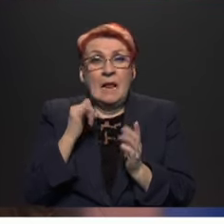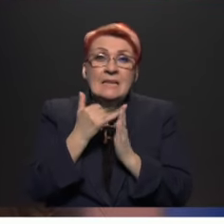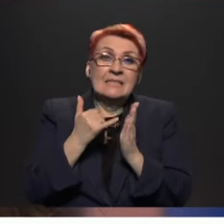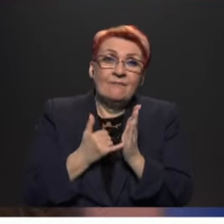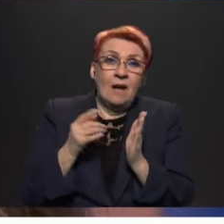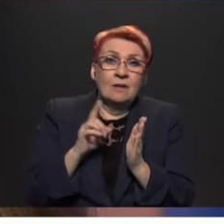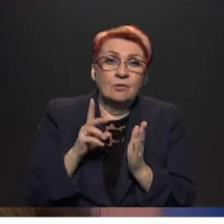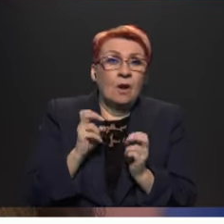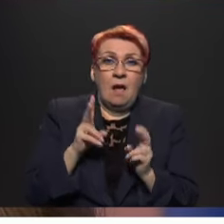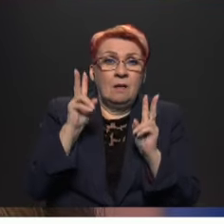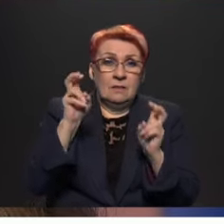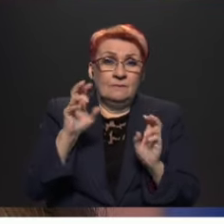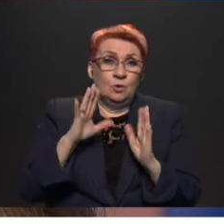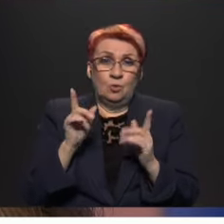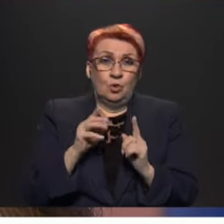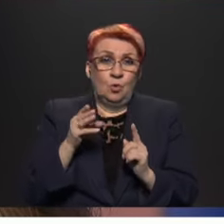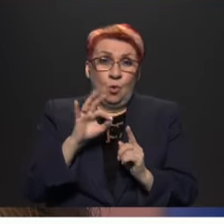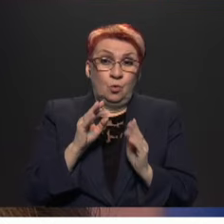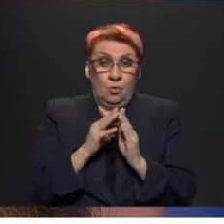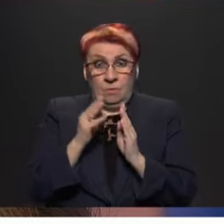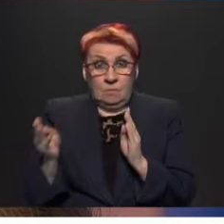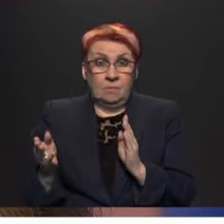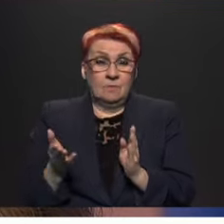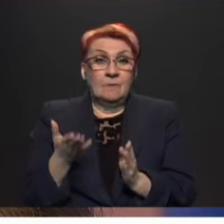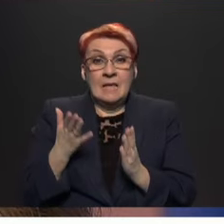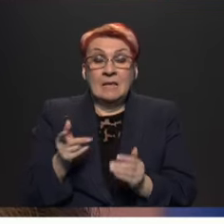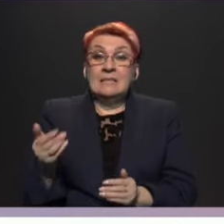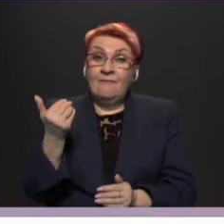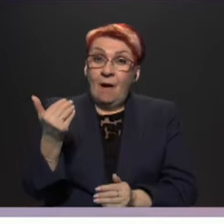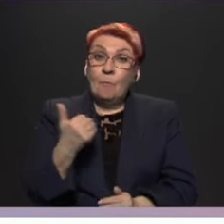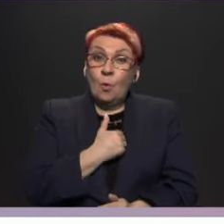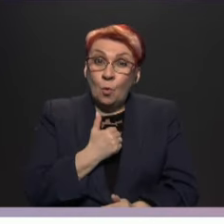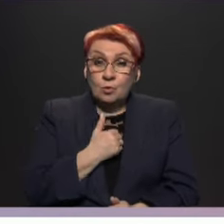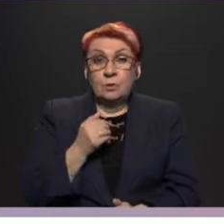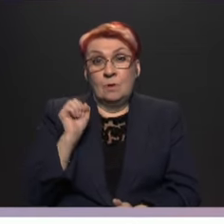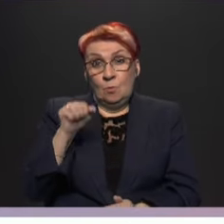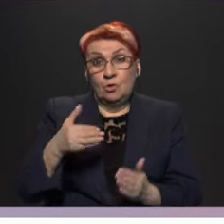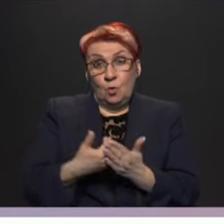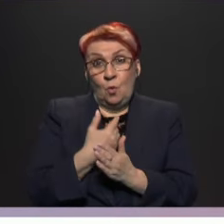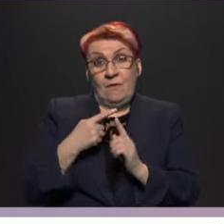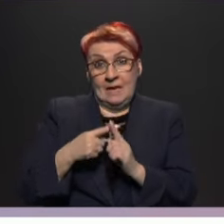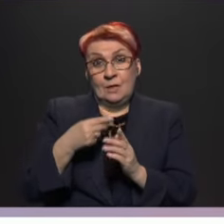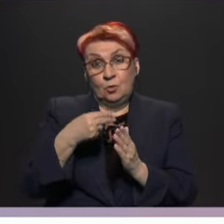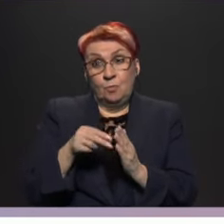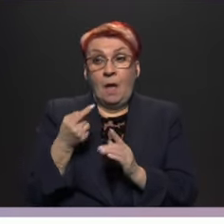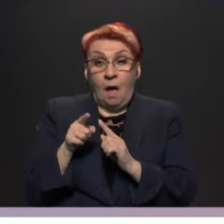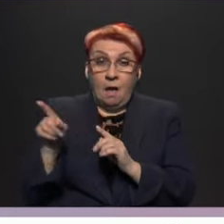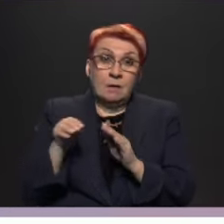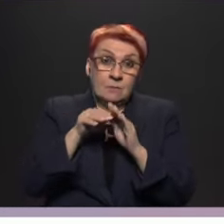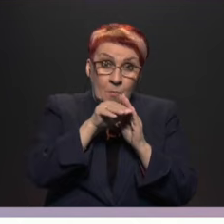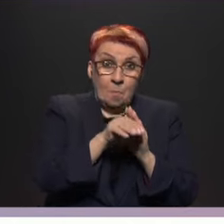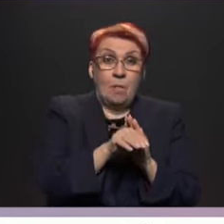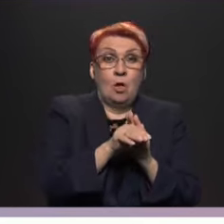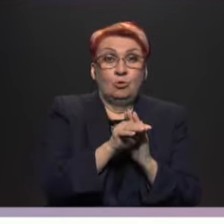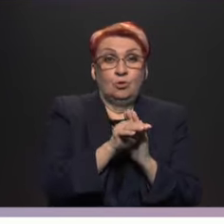или как там это называется, случилось. Просто, если хочется, можно тогда купить новый крестик, этот пусть у вас лежит